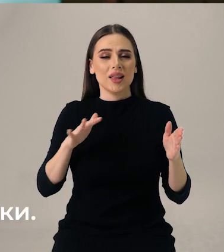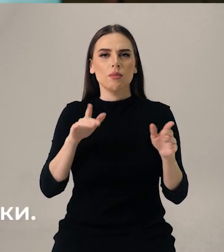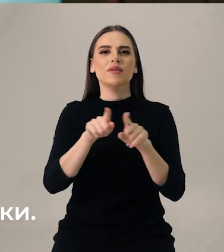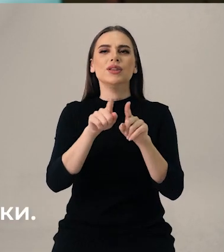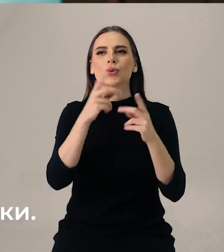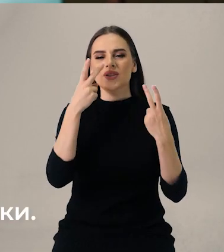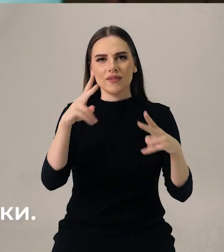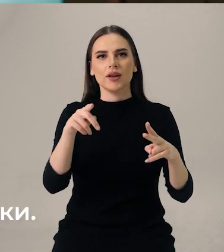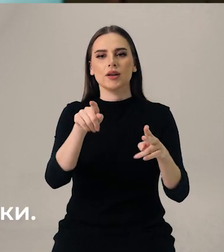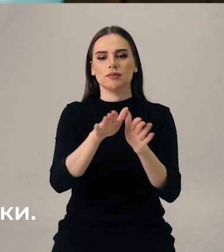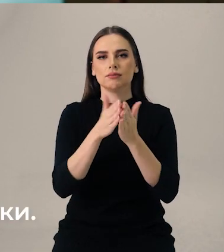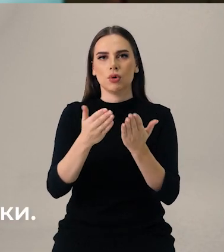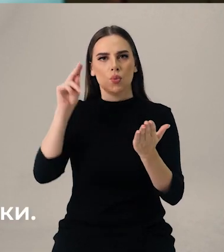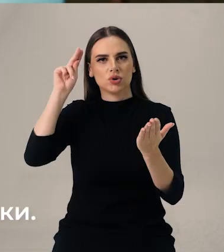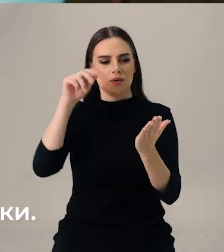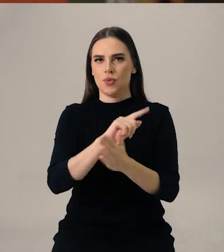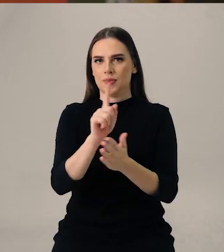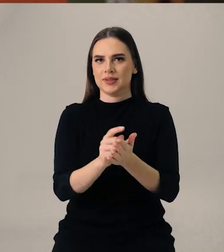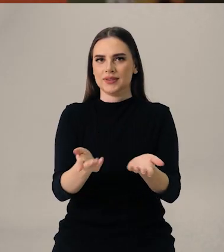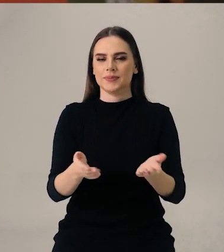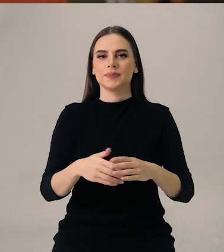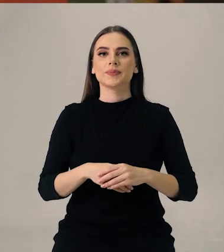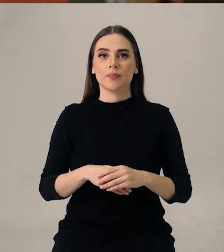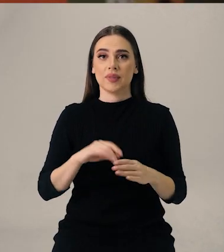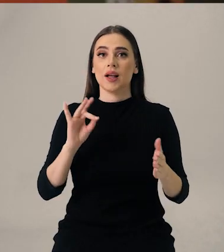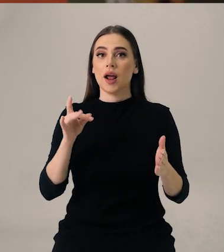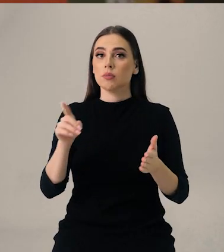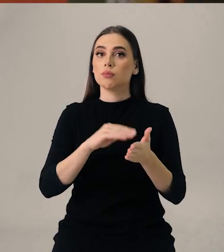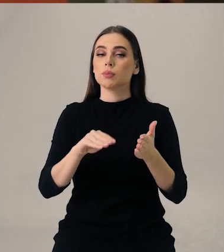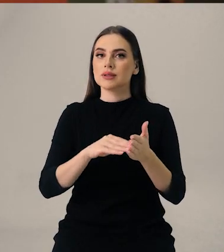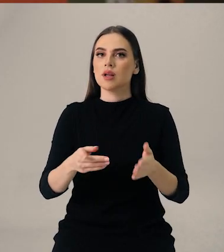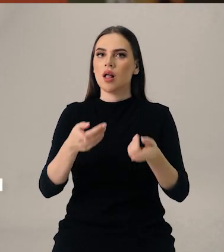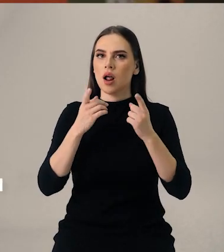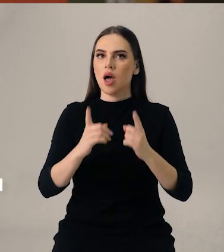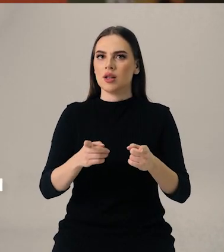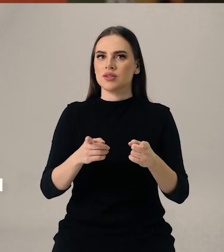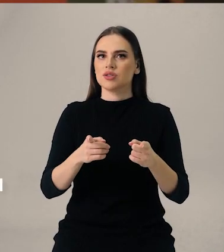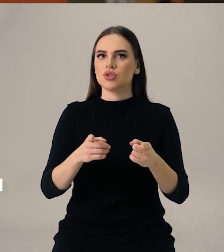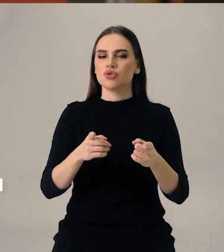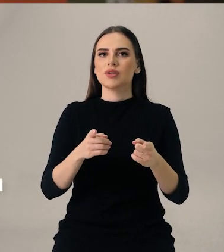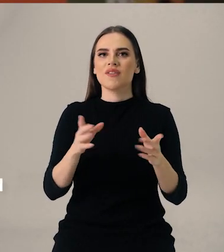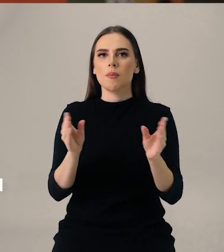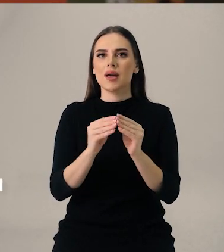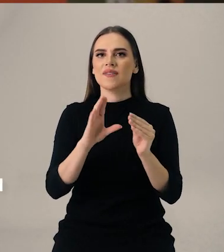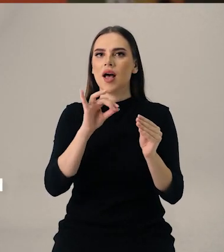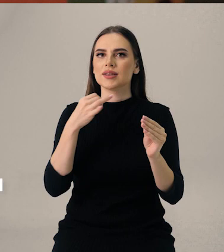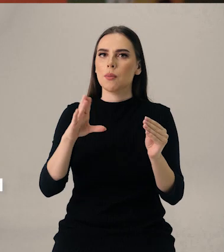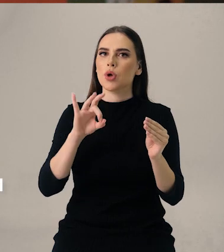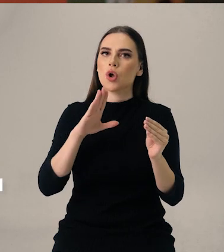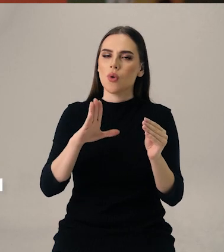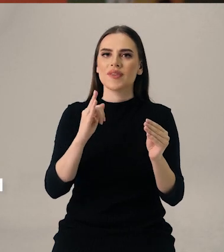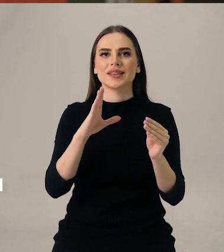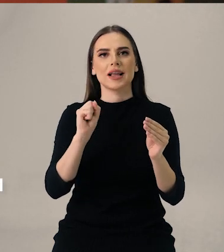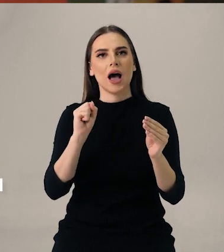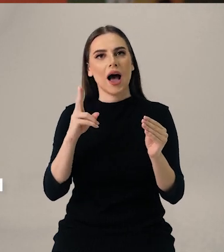Работы Репина часто помещают в школьные учебники. Репин писал в реалистичной манере. Вместе с Василием Перовым, Исааком Левитаном